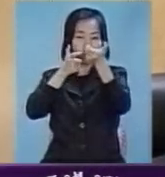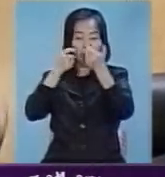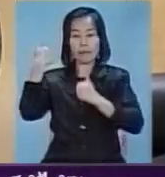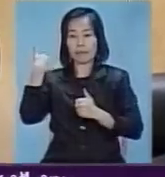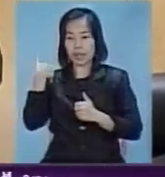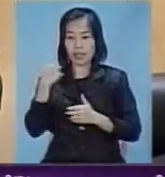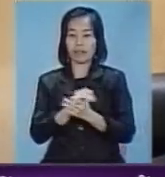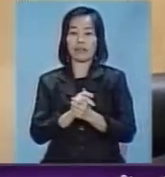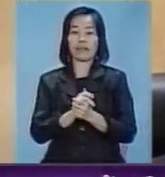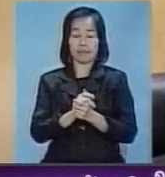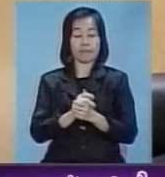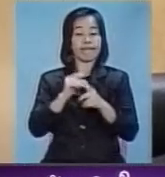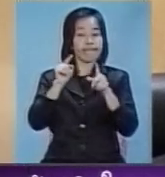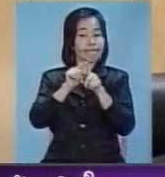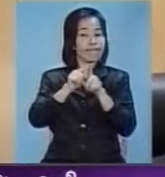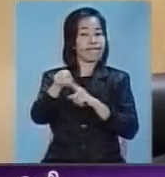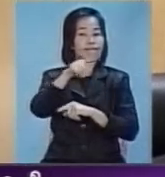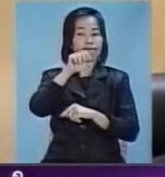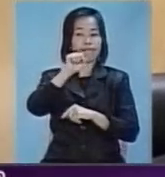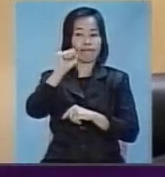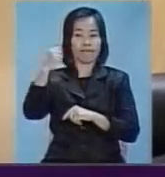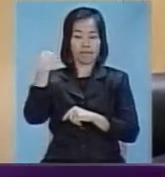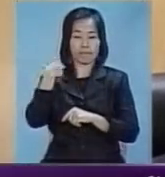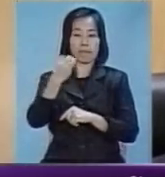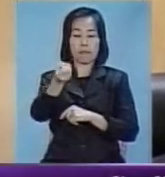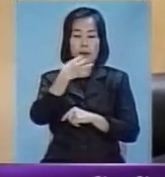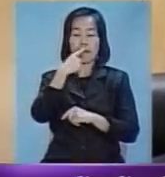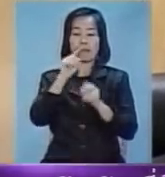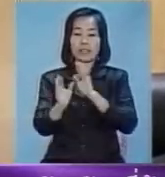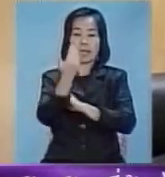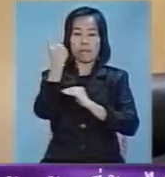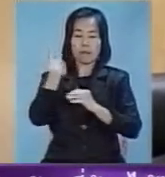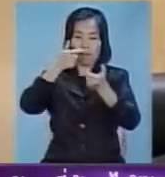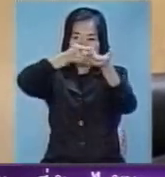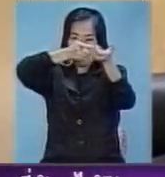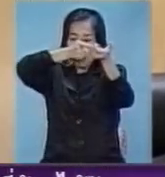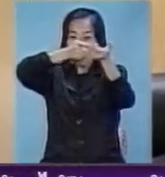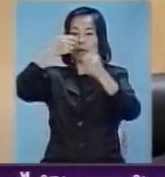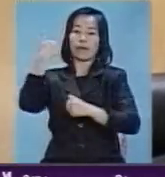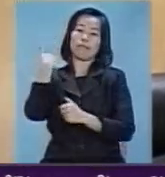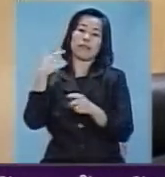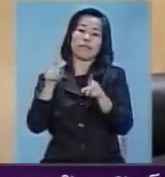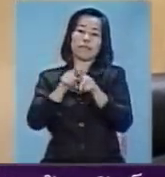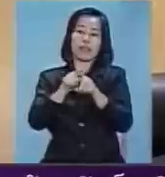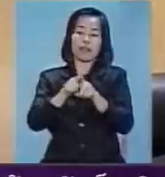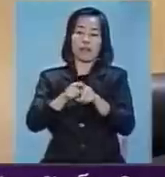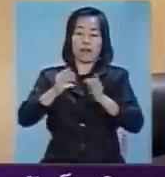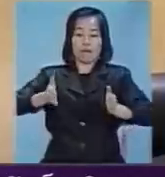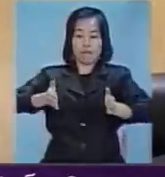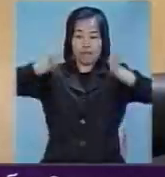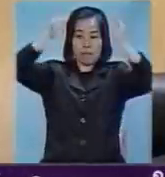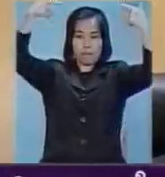แล้วก็เหมือนที่ท่านสมาชิบางท่ได้รับในที่ปชมนี้มาเช้าวะ มีสนไพเฟอด้วยจรงมาจากบนตึก